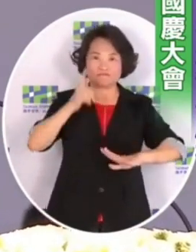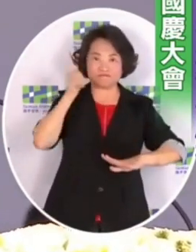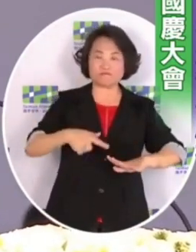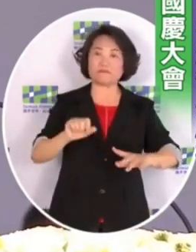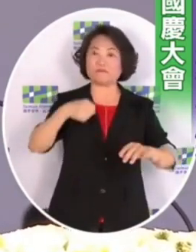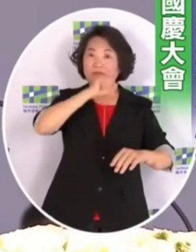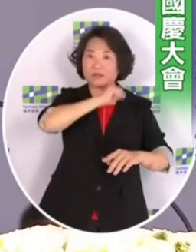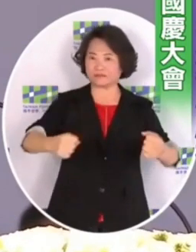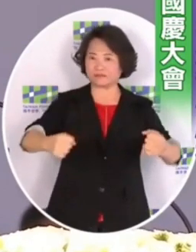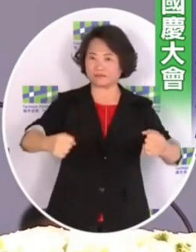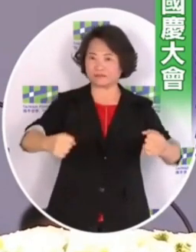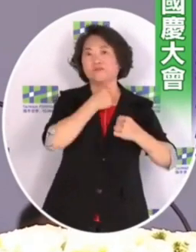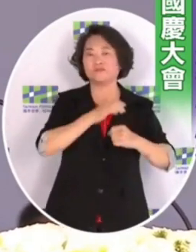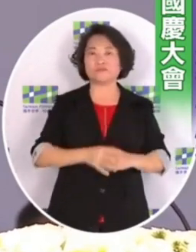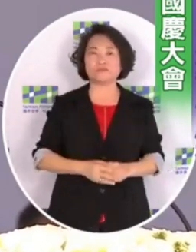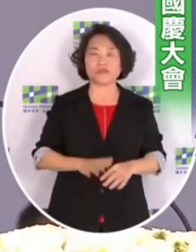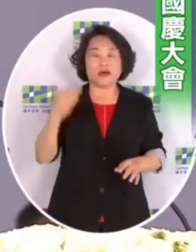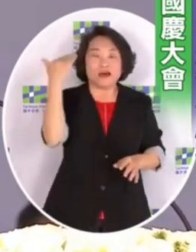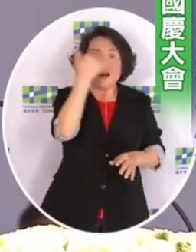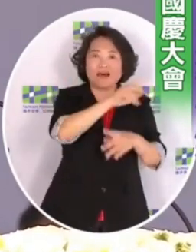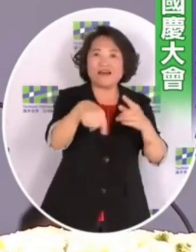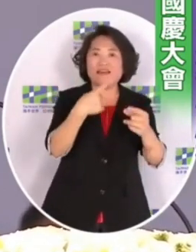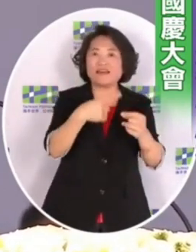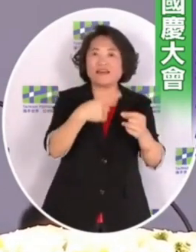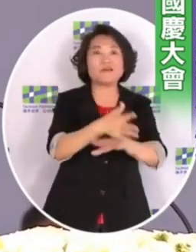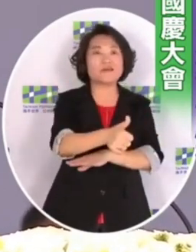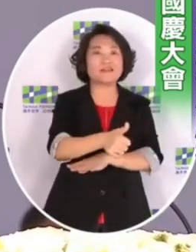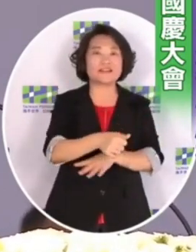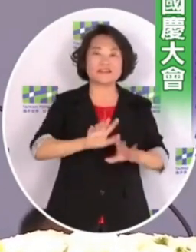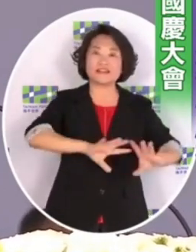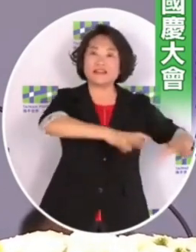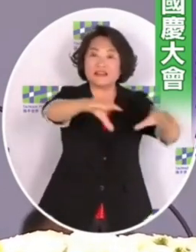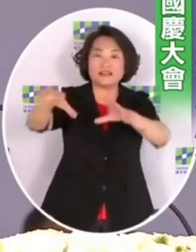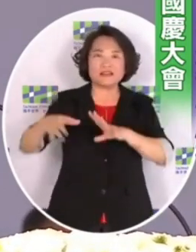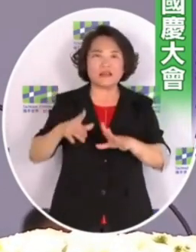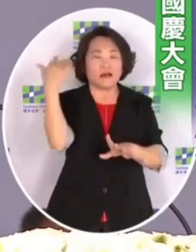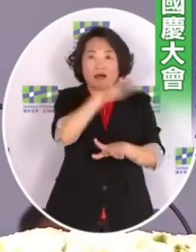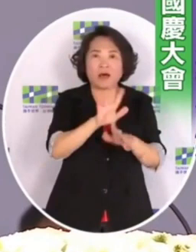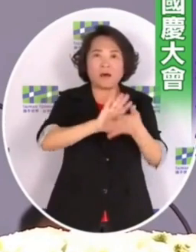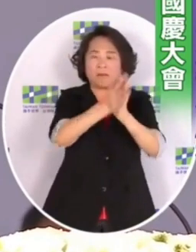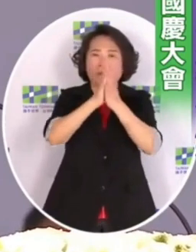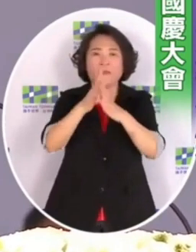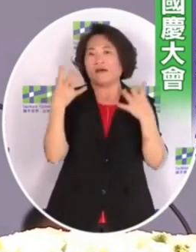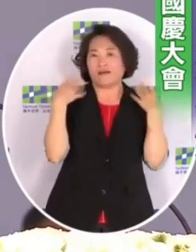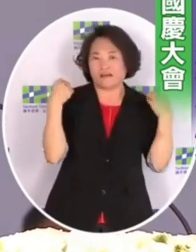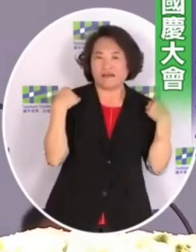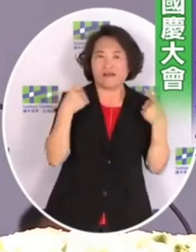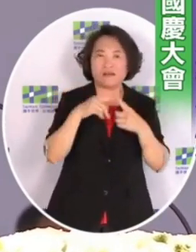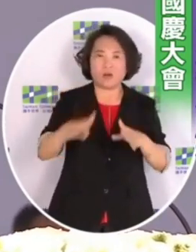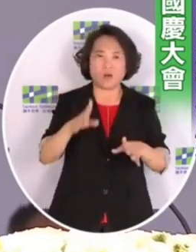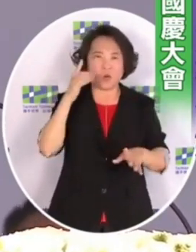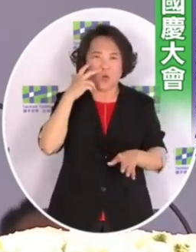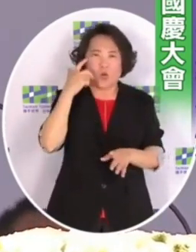湾。转眼又过了一年，世界依然快速变化，甚至更加